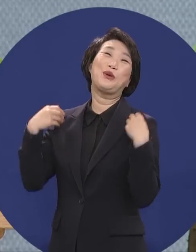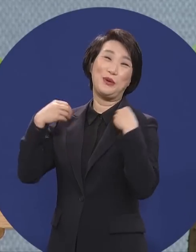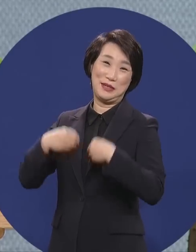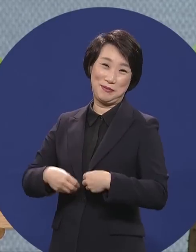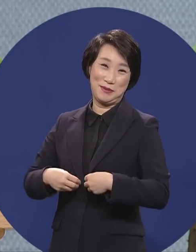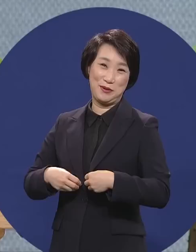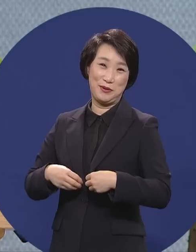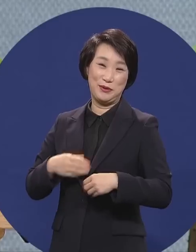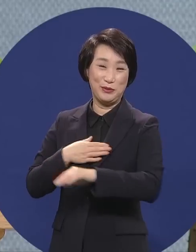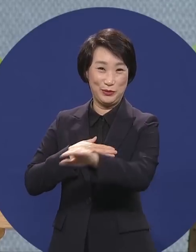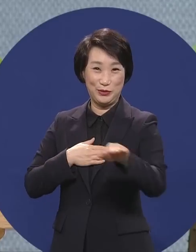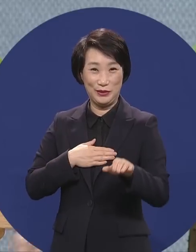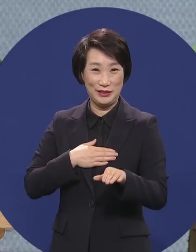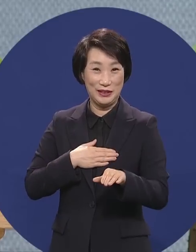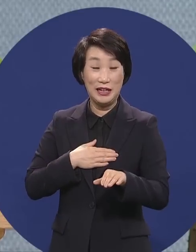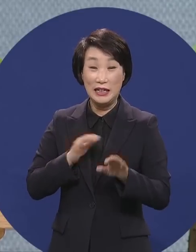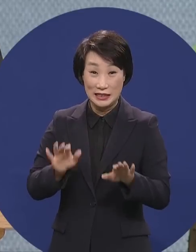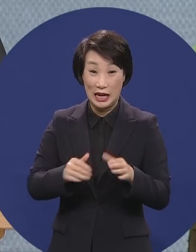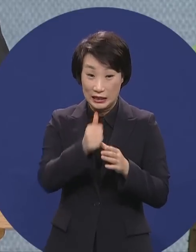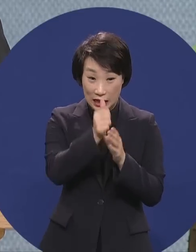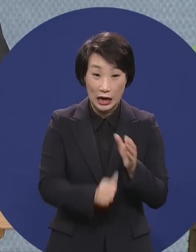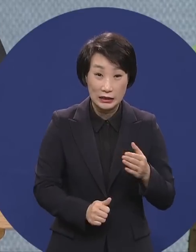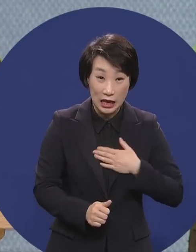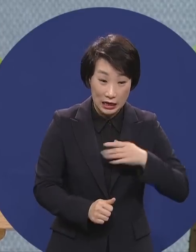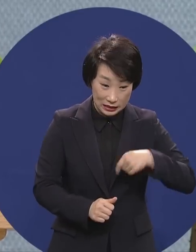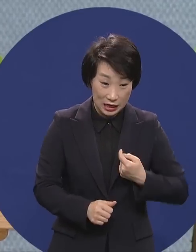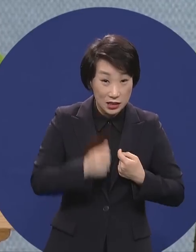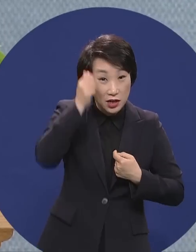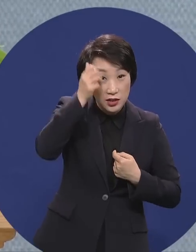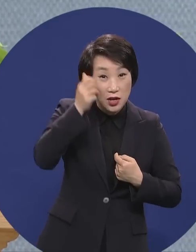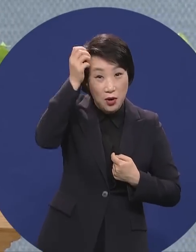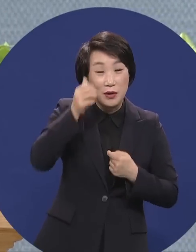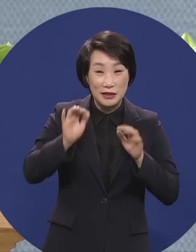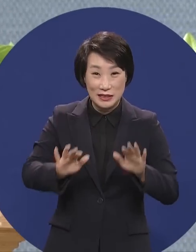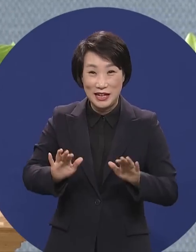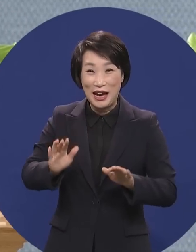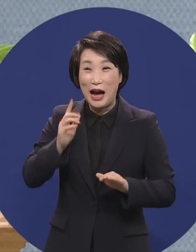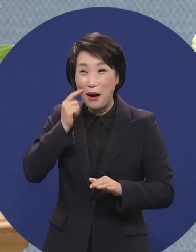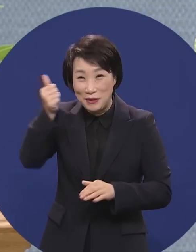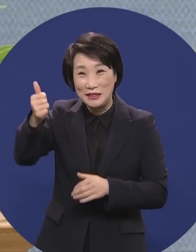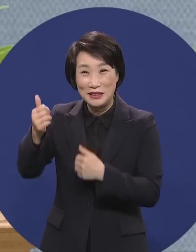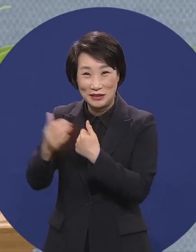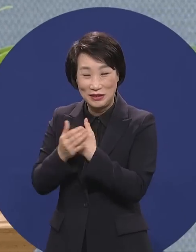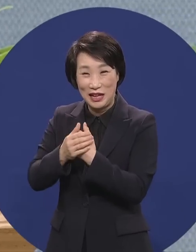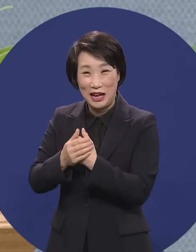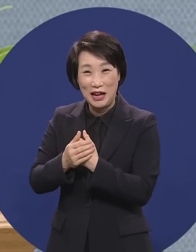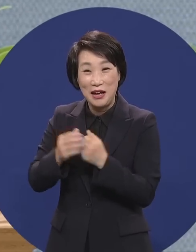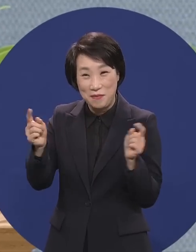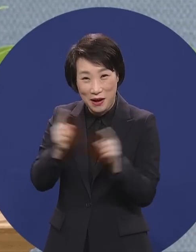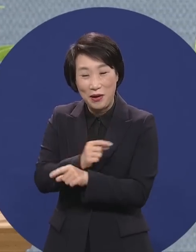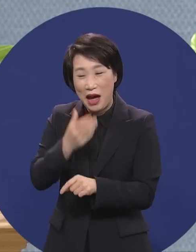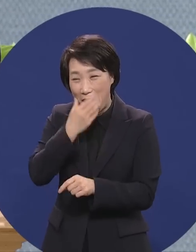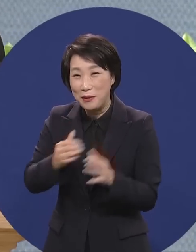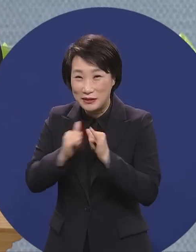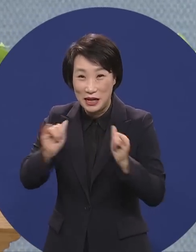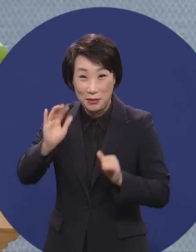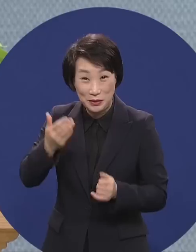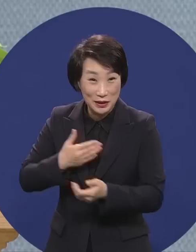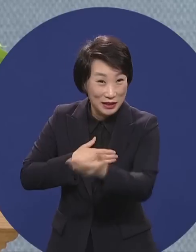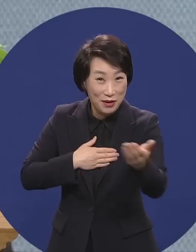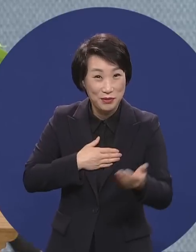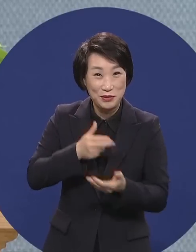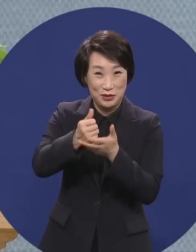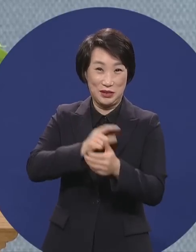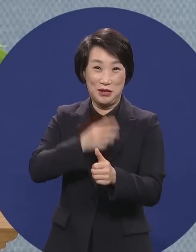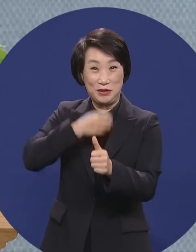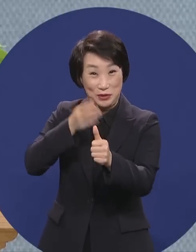입고 타락한 자신의 영혼을 아버지로 행복한 사람 되기를 주님의 이름으로